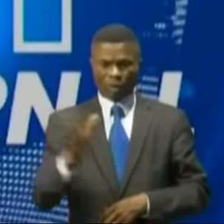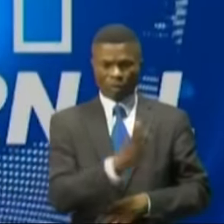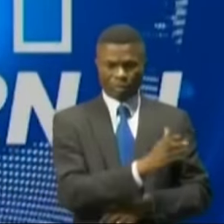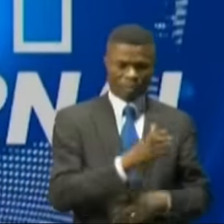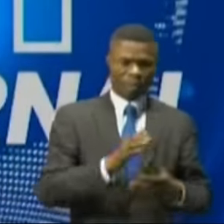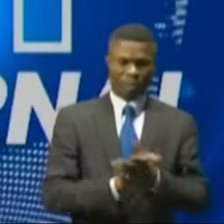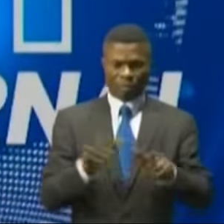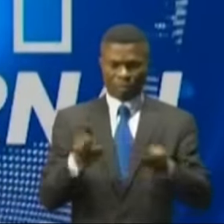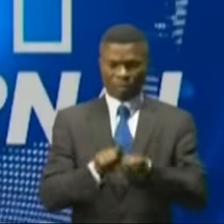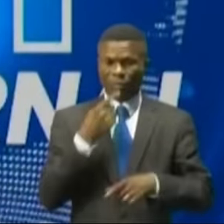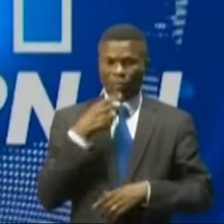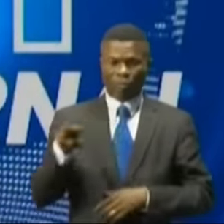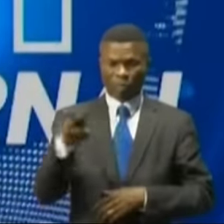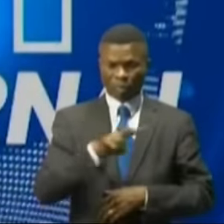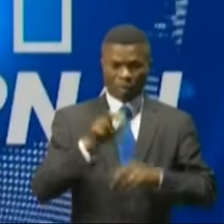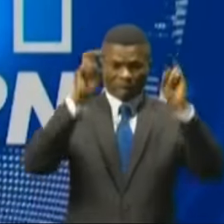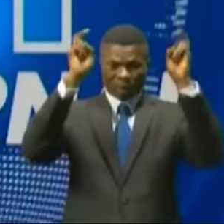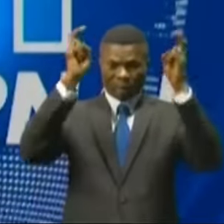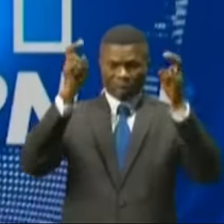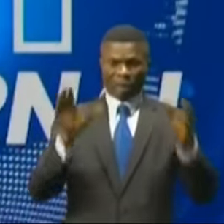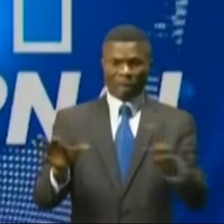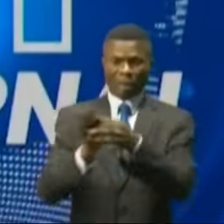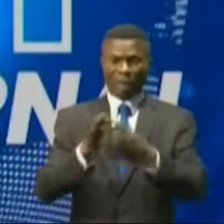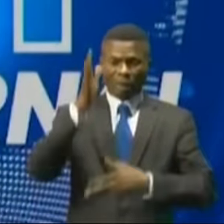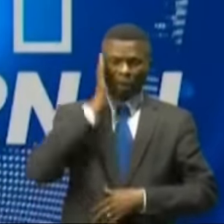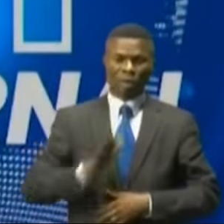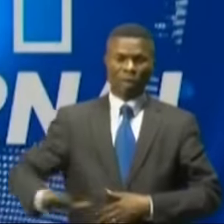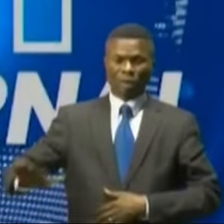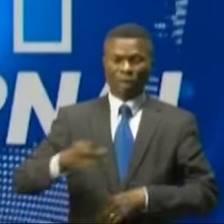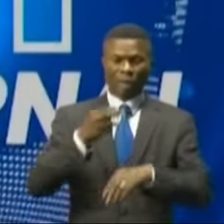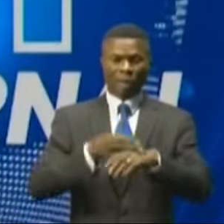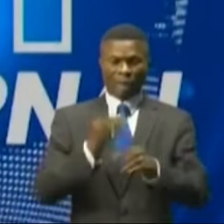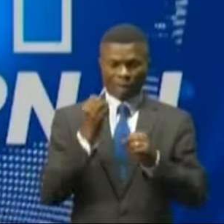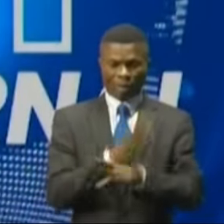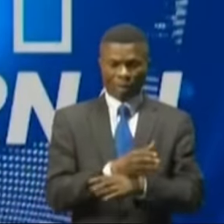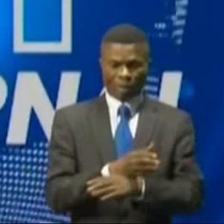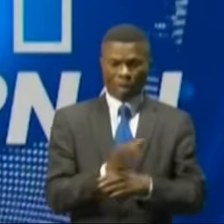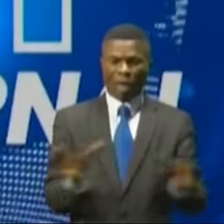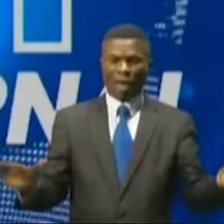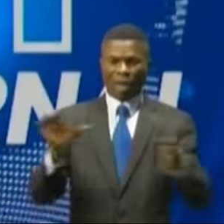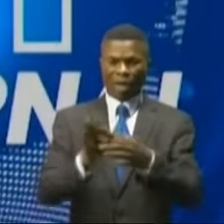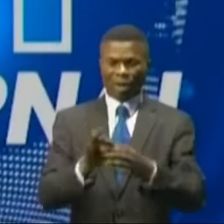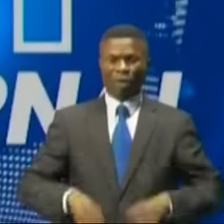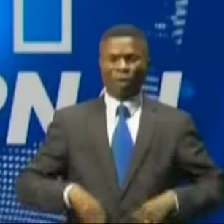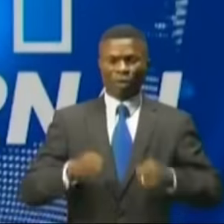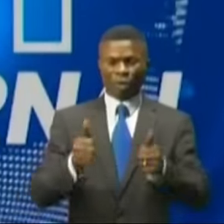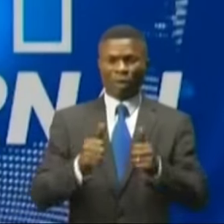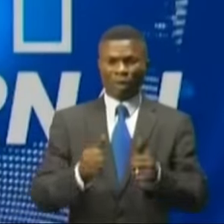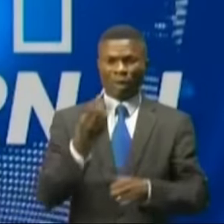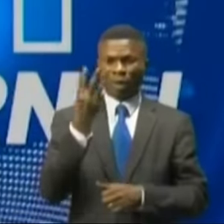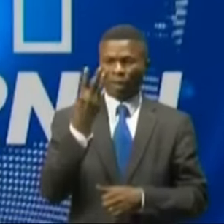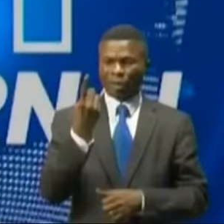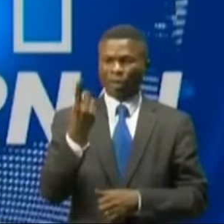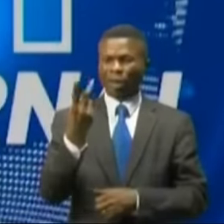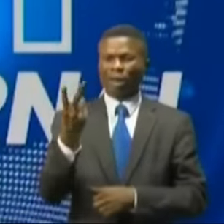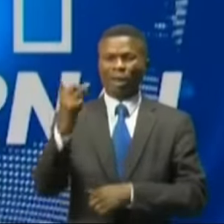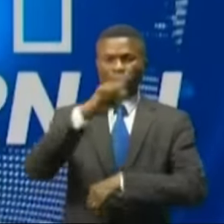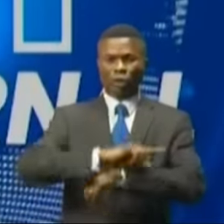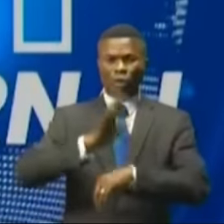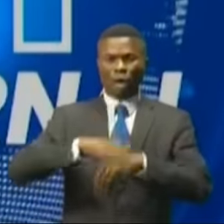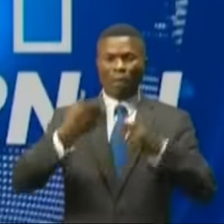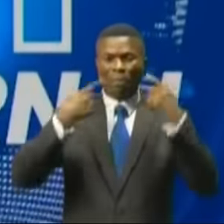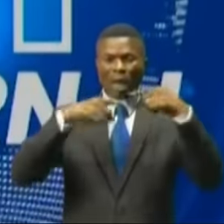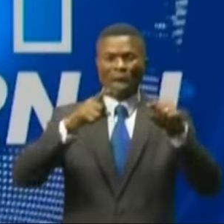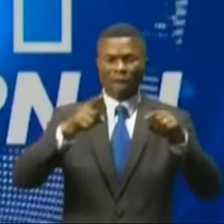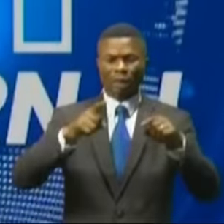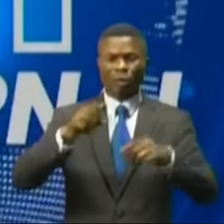C'est comme je vous l'ai dit dans les titres, à l'Union sacrée de la Nation, l'heure est à l'harmonisation de vues. 48 heures après la publication